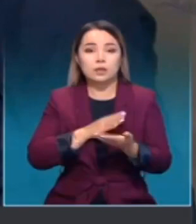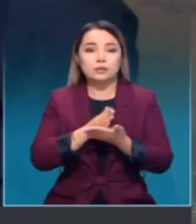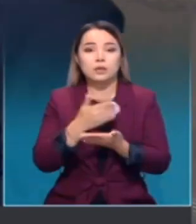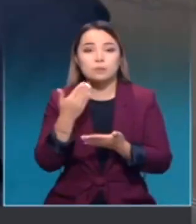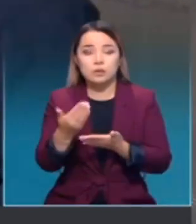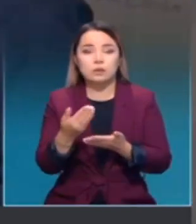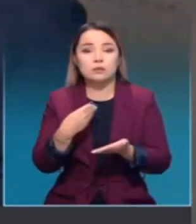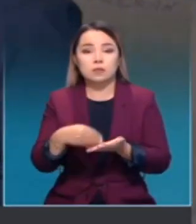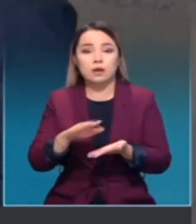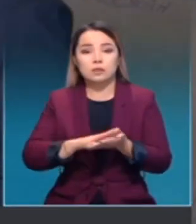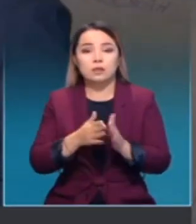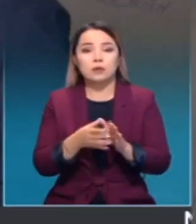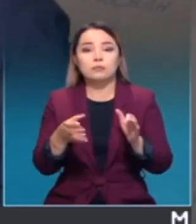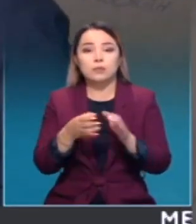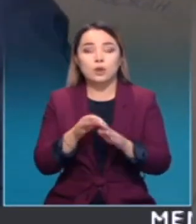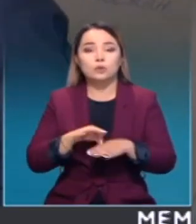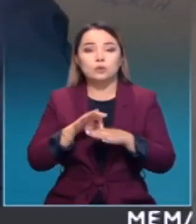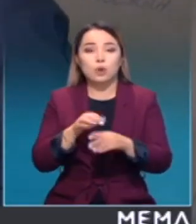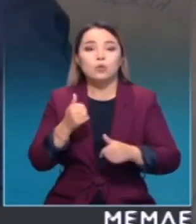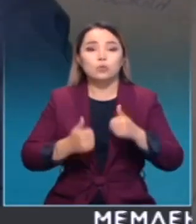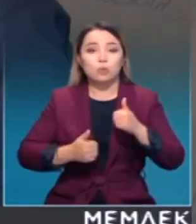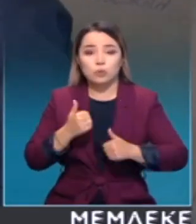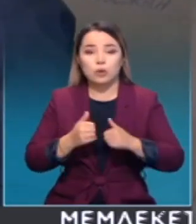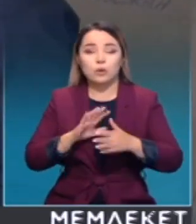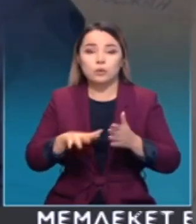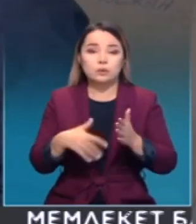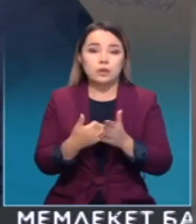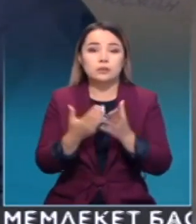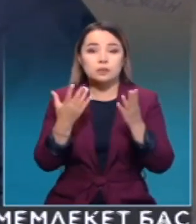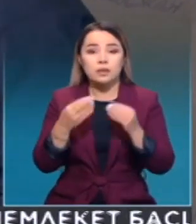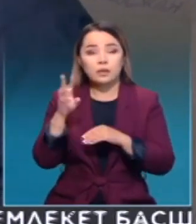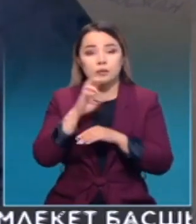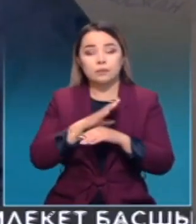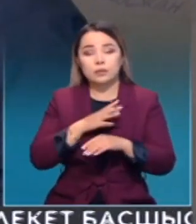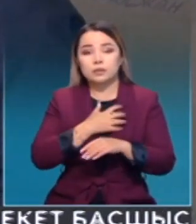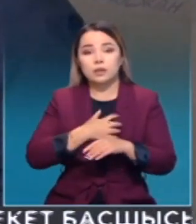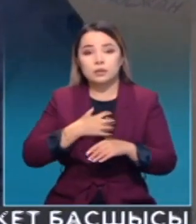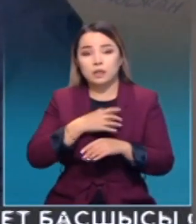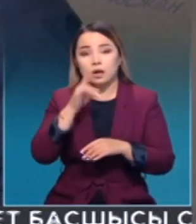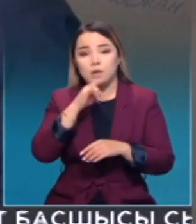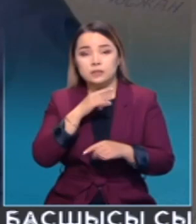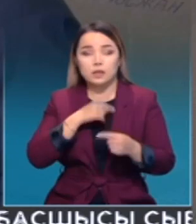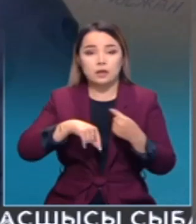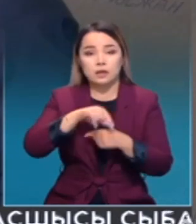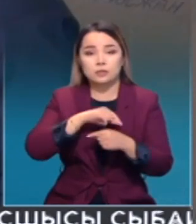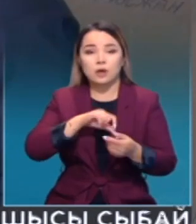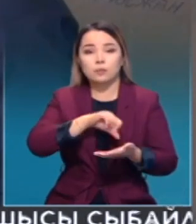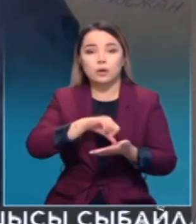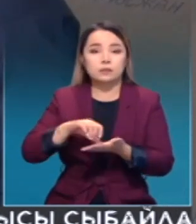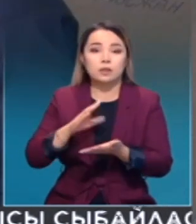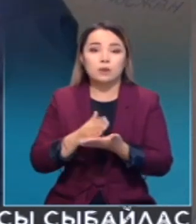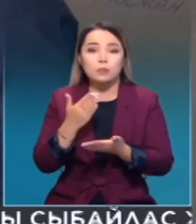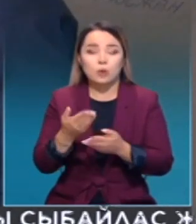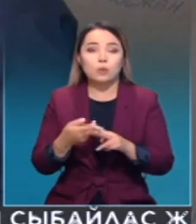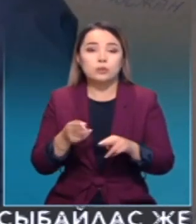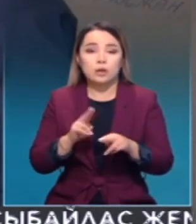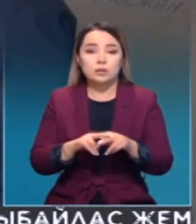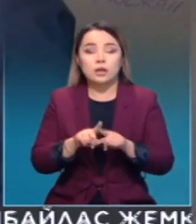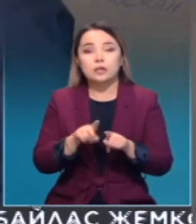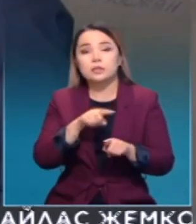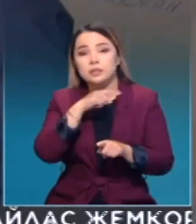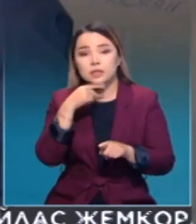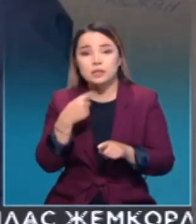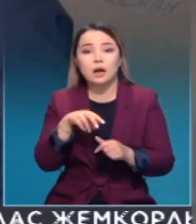қызметтерді сатып алу үшін жүргізілетін конкурс. Осы уақытта оған негізінен қазақстандық кәсіпкерлер қатысып келді. Енді бұдан былай